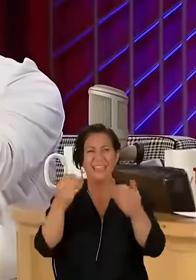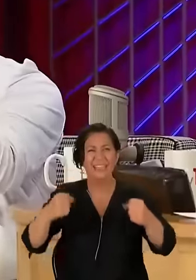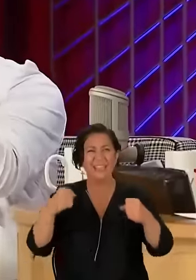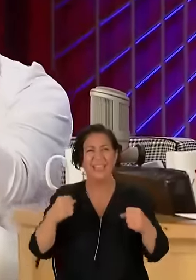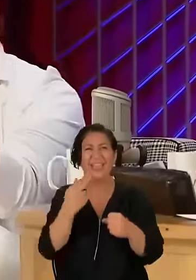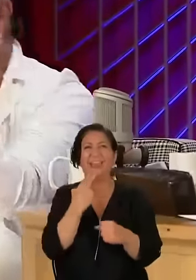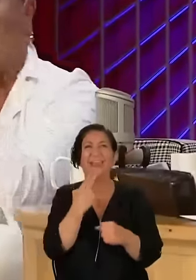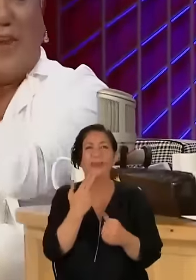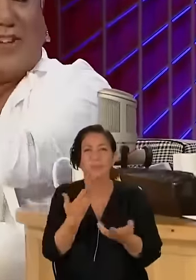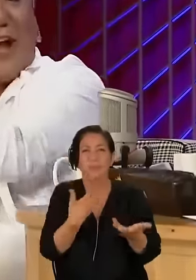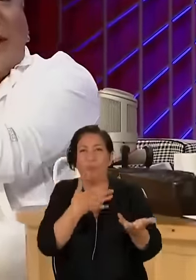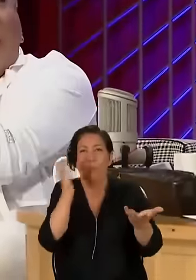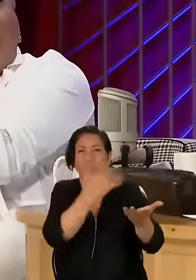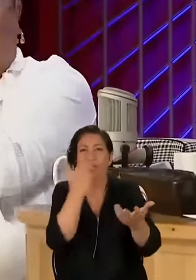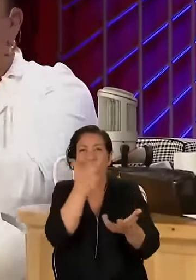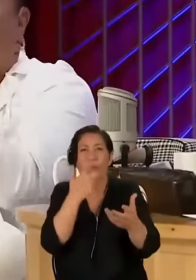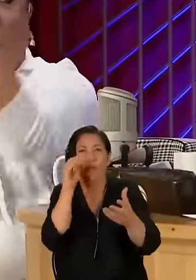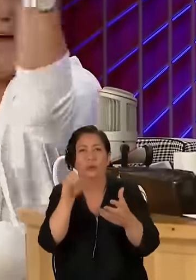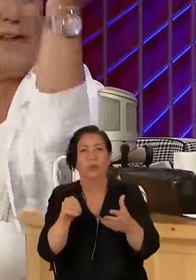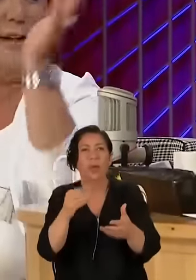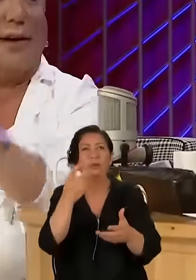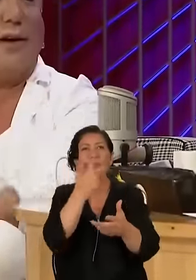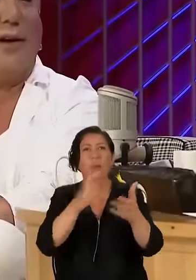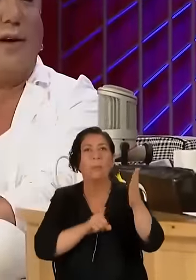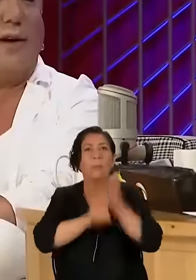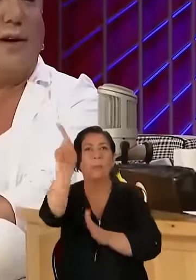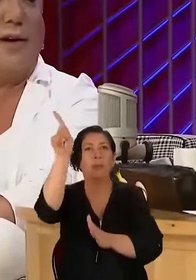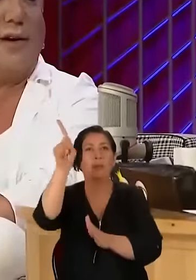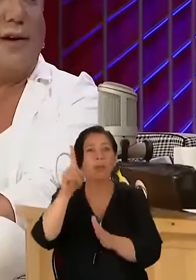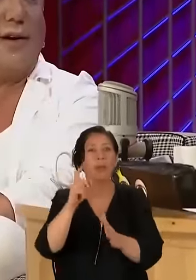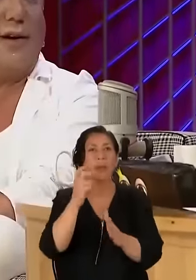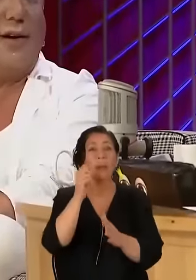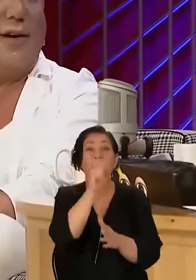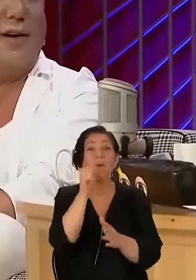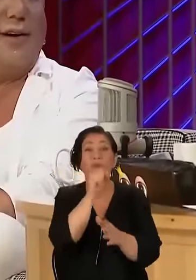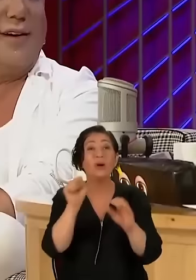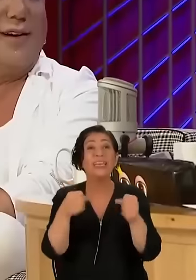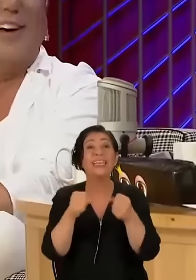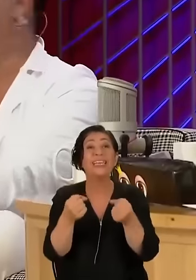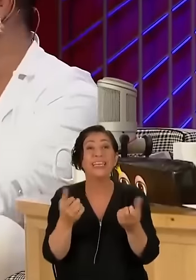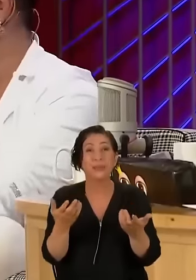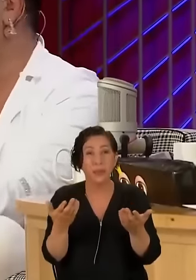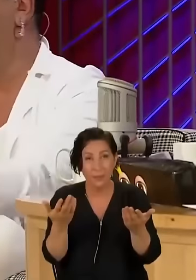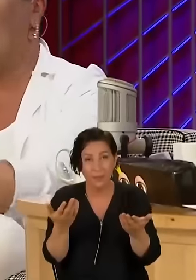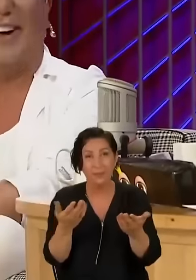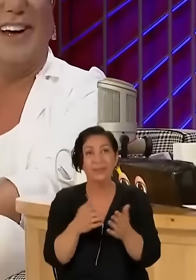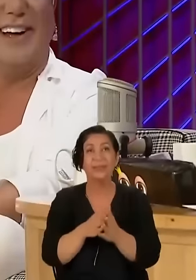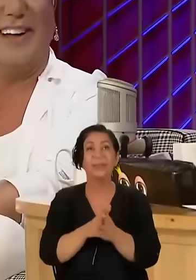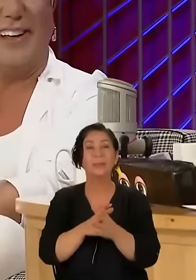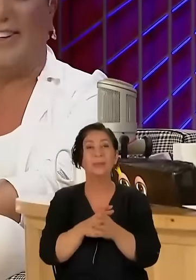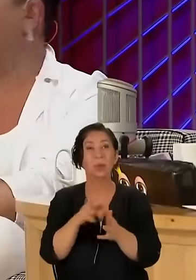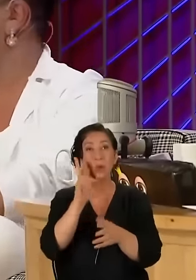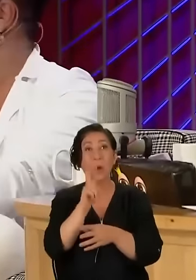diye bağırıyorum. Ne bileyim onları şarkıya koyacak. Şarkı patladı. Mikrofon bile kırık. Mikrofon bile kırık. Evet.